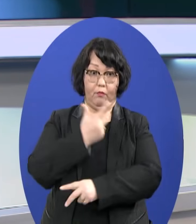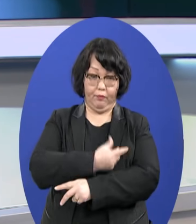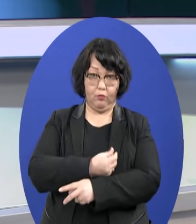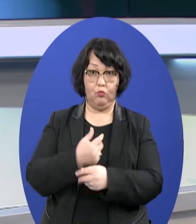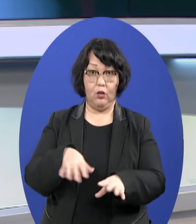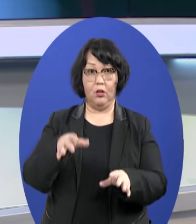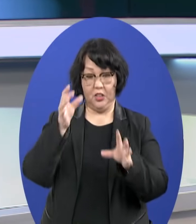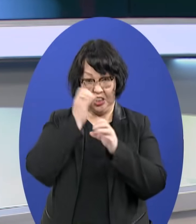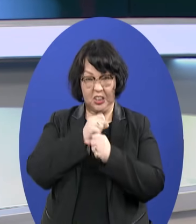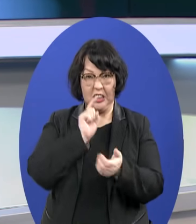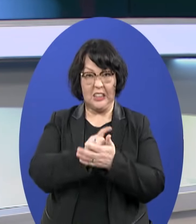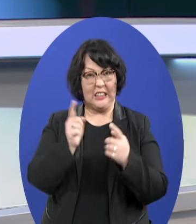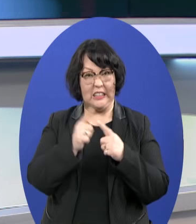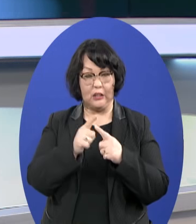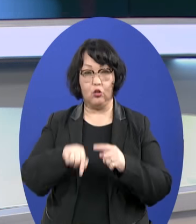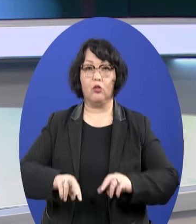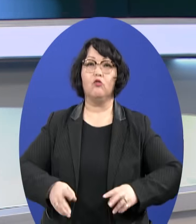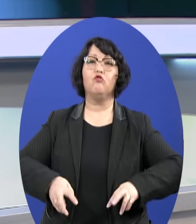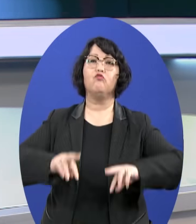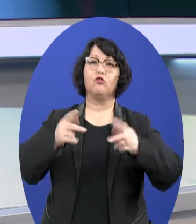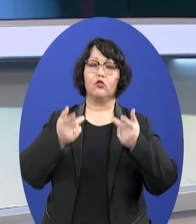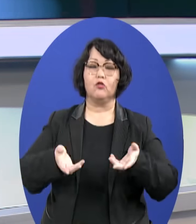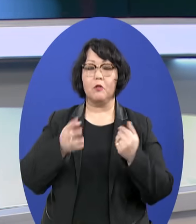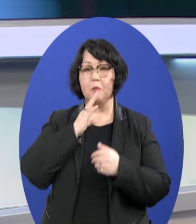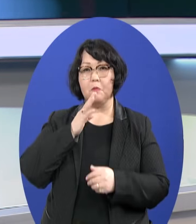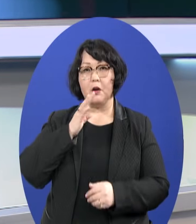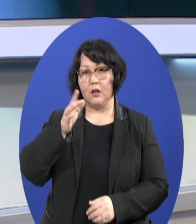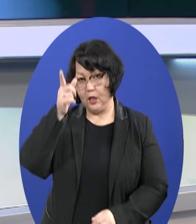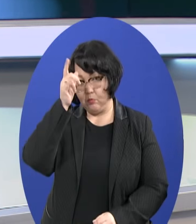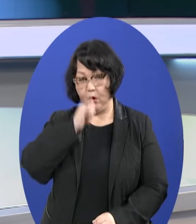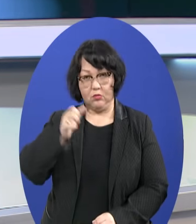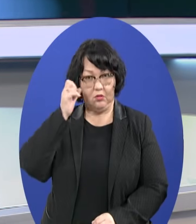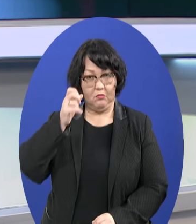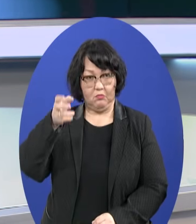шаарддаг журмыг өөрчлөхөөр төлөвлөж байгаагаа канцлер Меркель мэдгдээд байна.